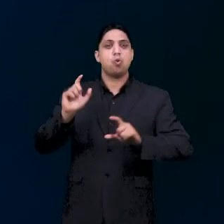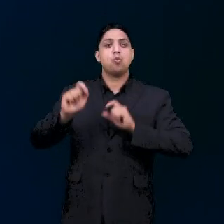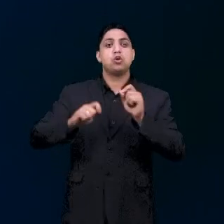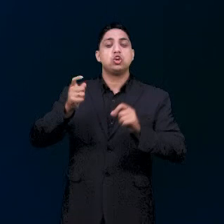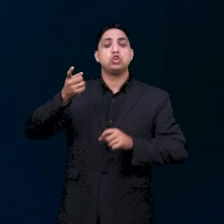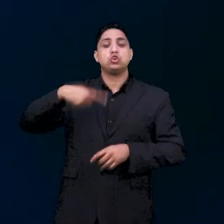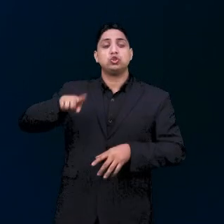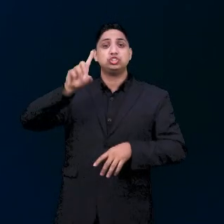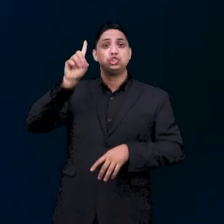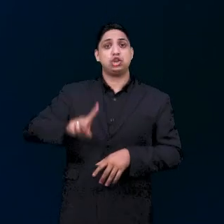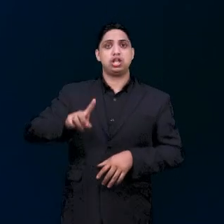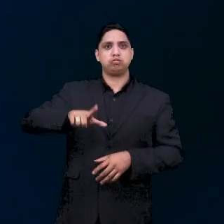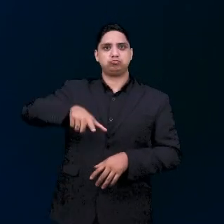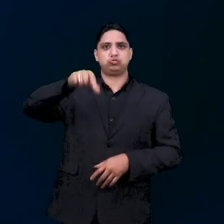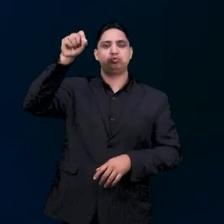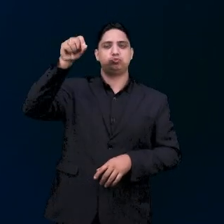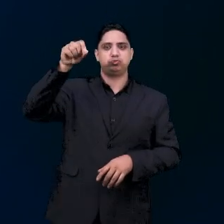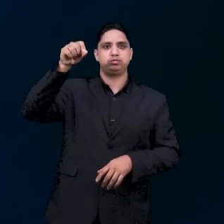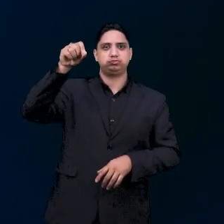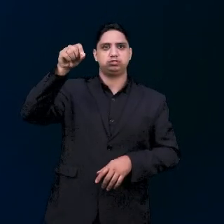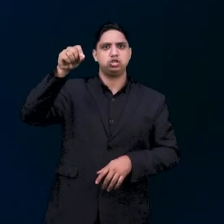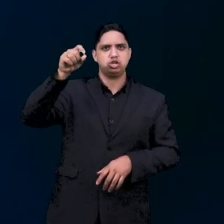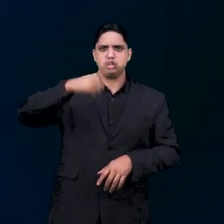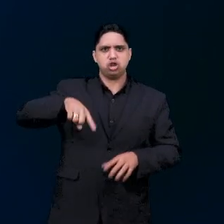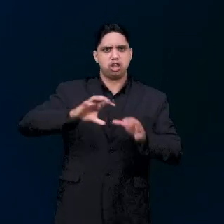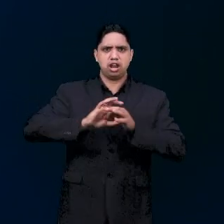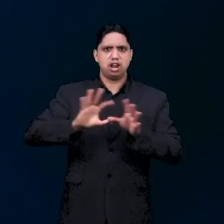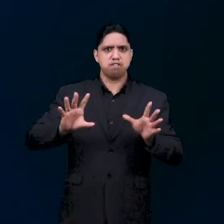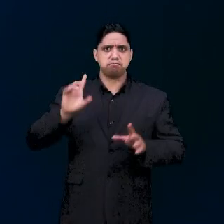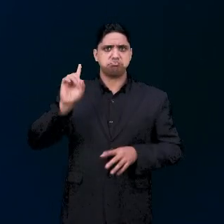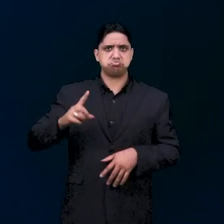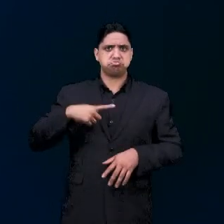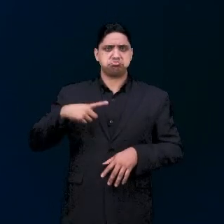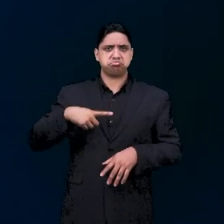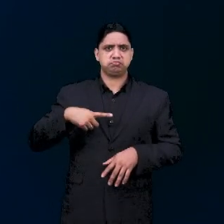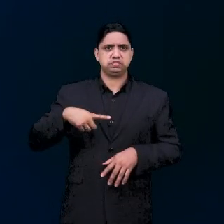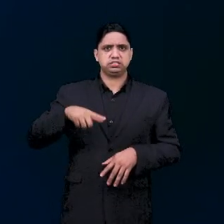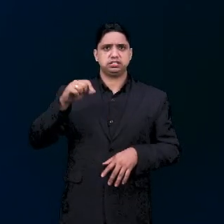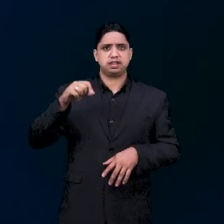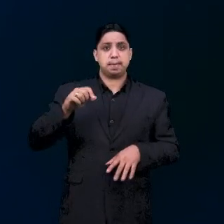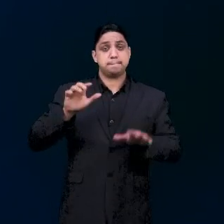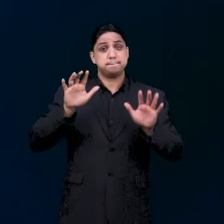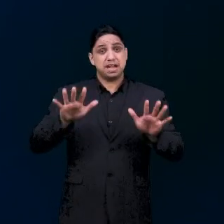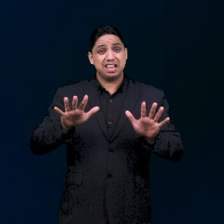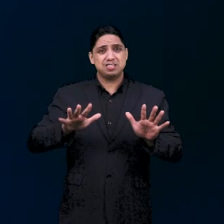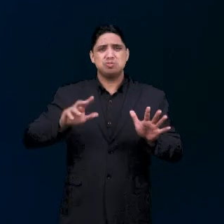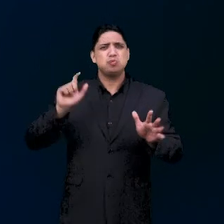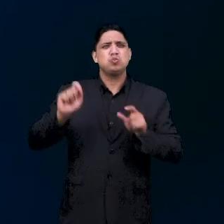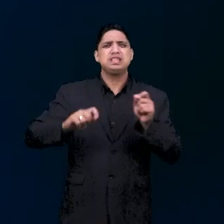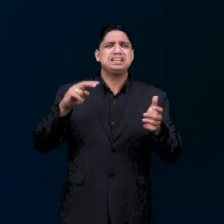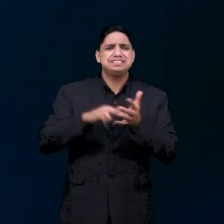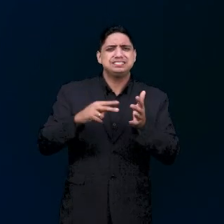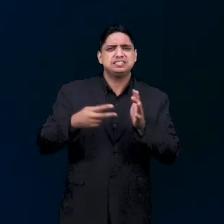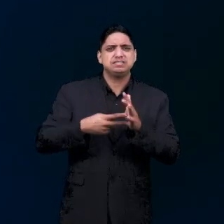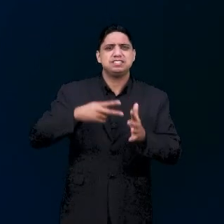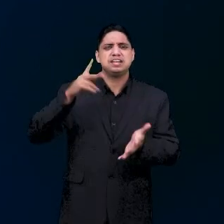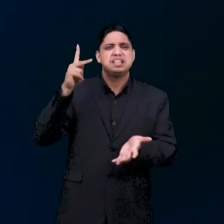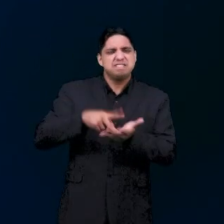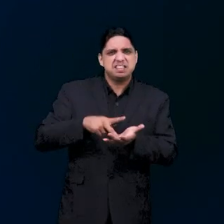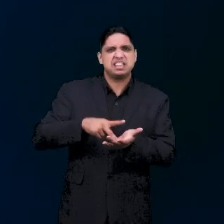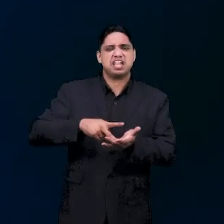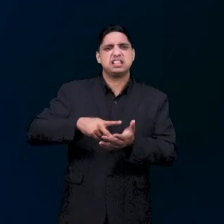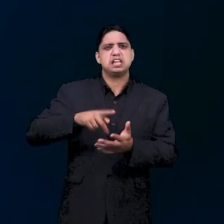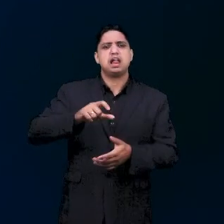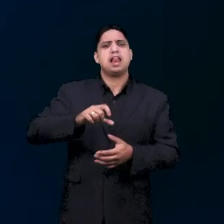libre arbitre, l'homme peut faire ses propres choix, mais ce qui réellement signifie le libre arbitre ne signifie pas que quelqu'un peut